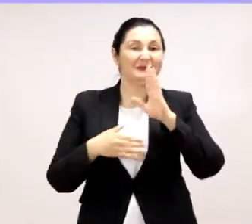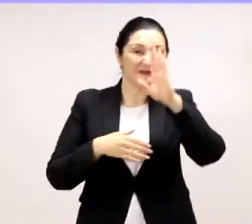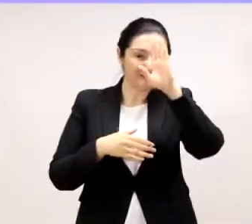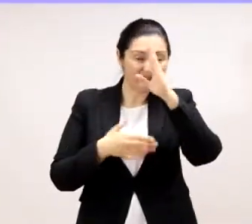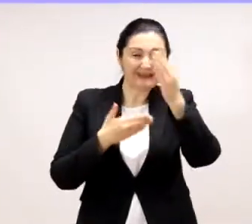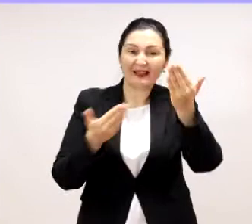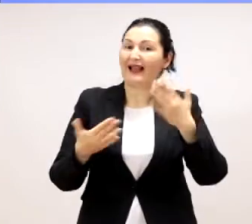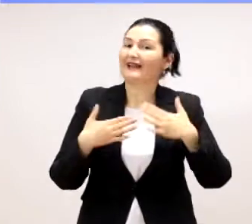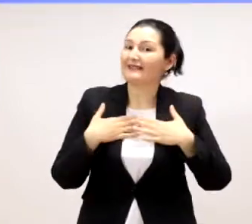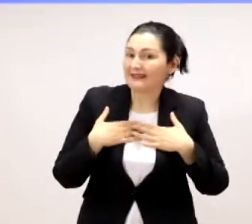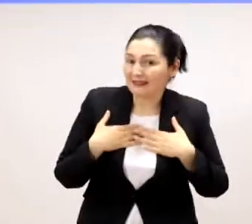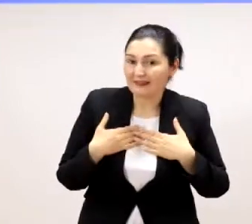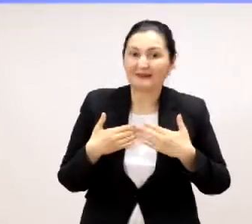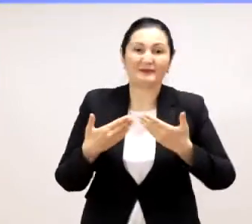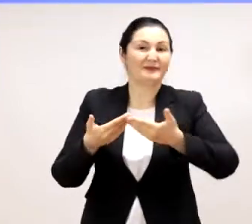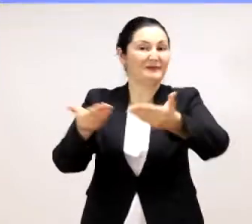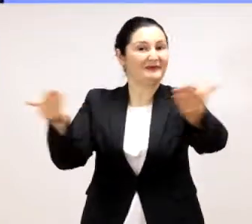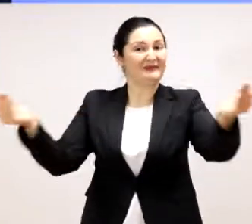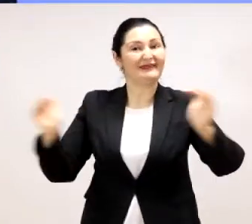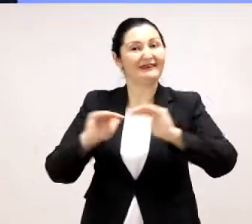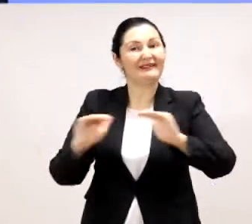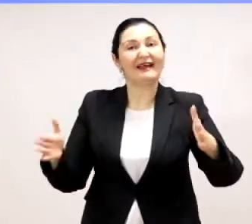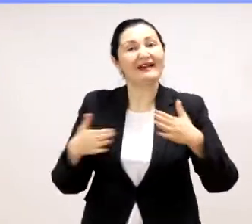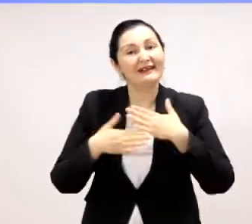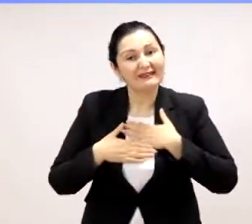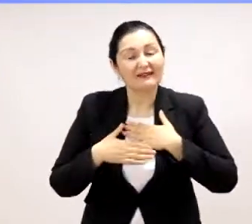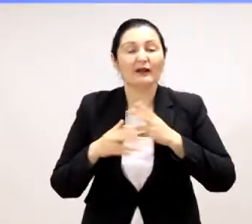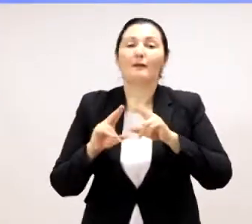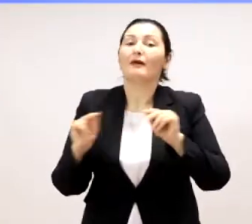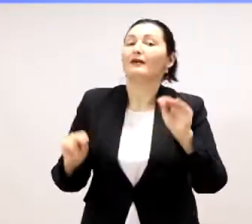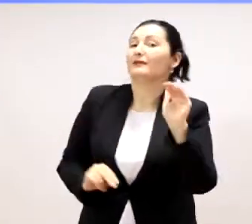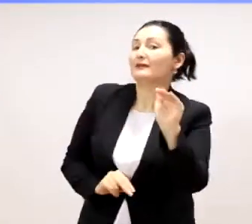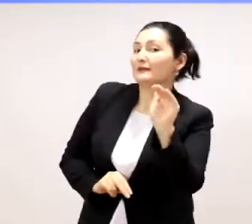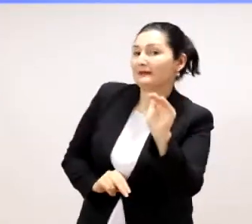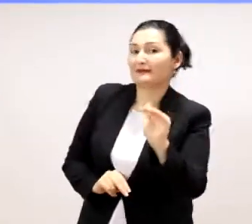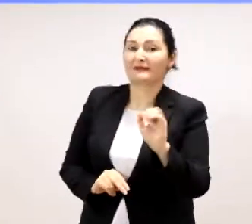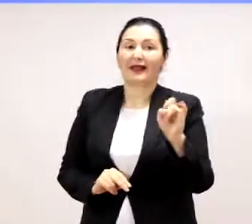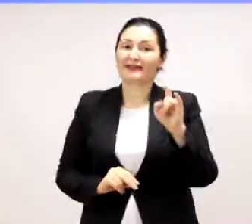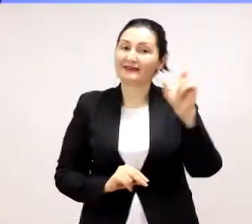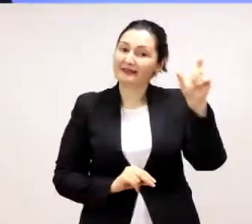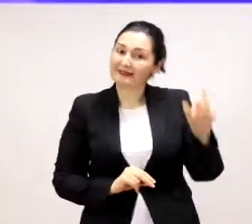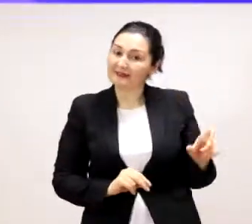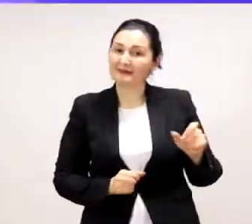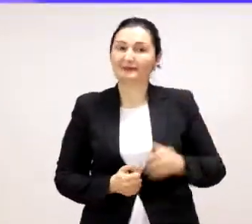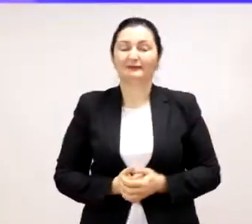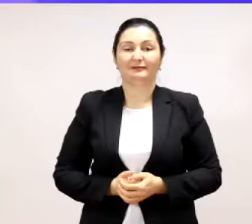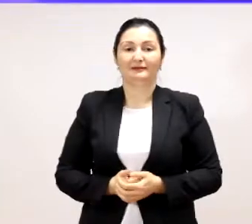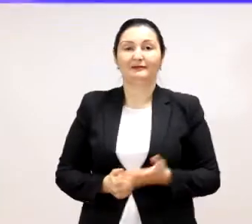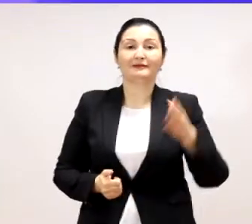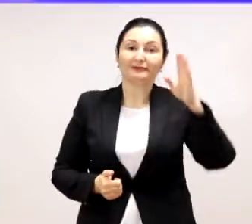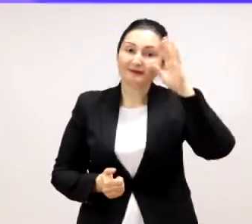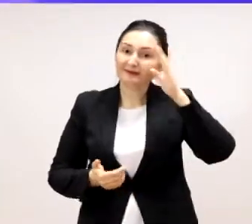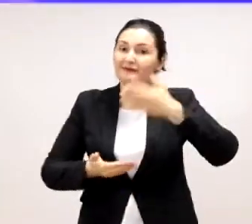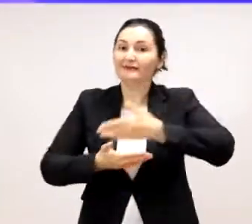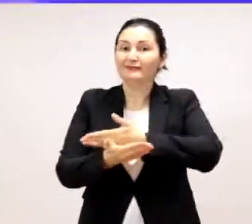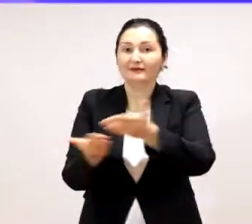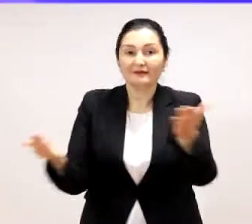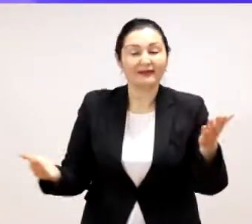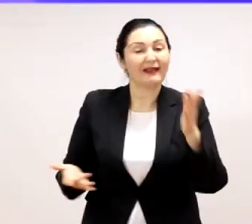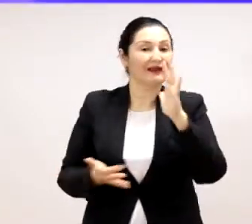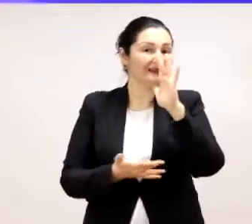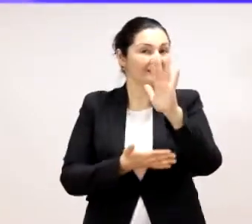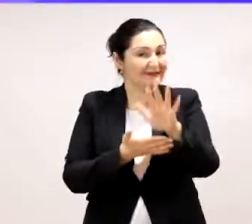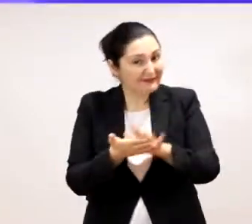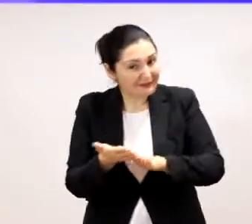لولا. سلام بچه ها. معلمه جان. لابای عزیز. و بچه ها مرا